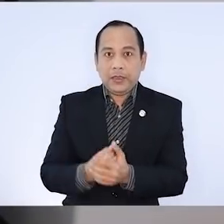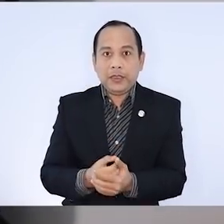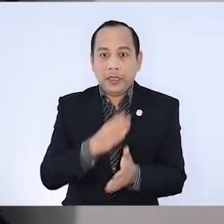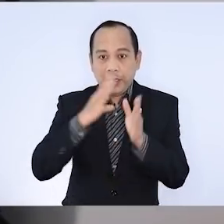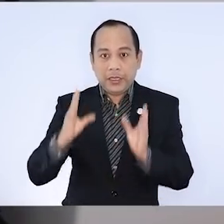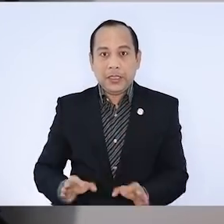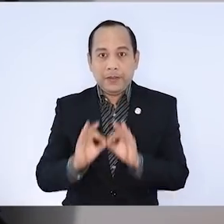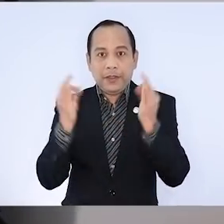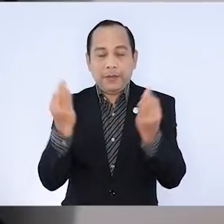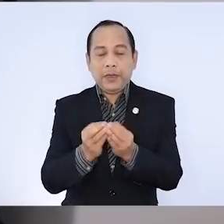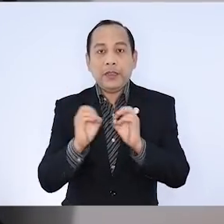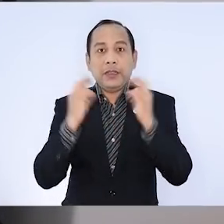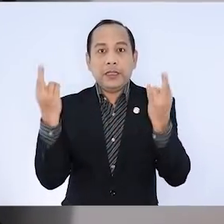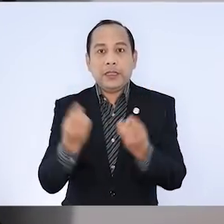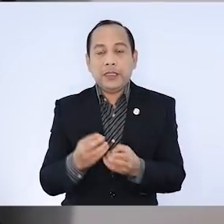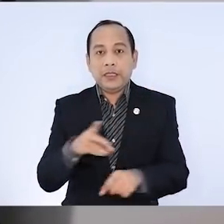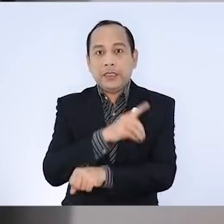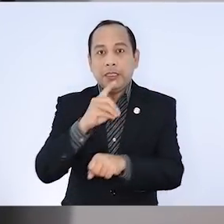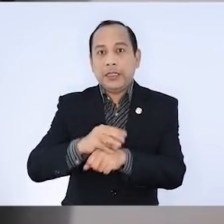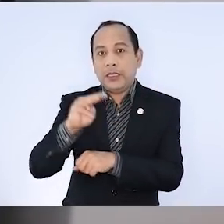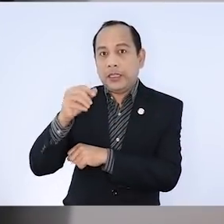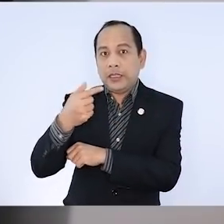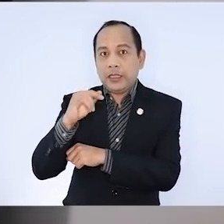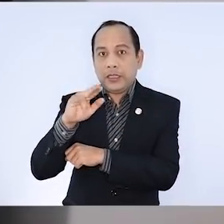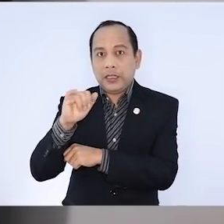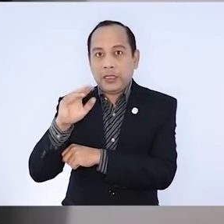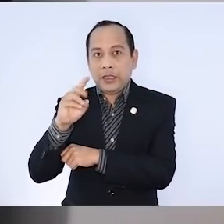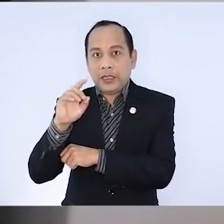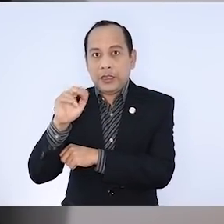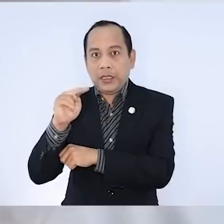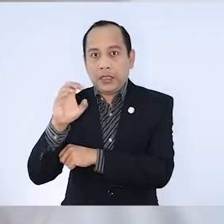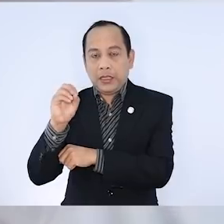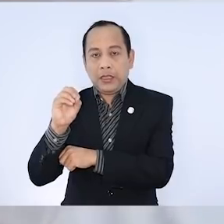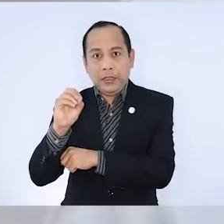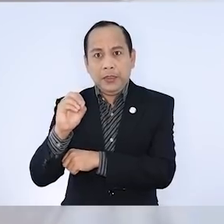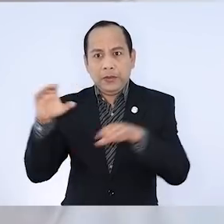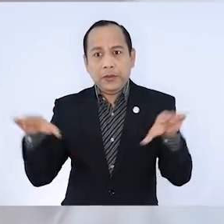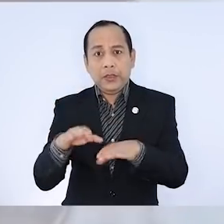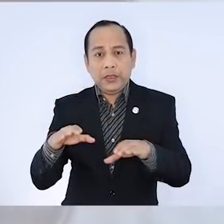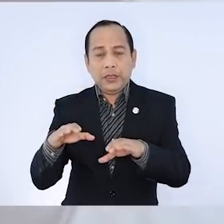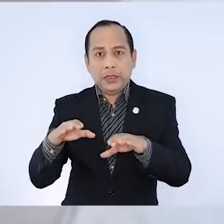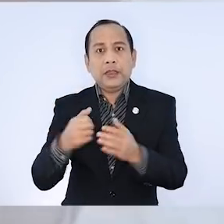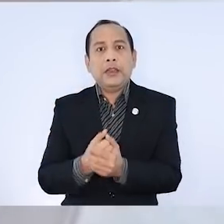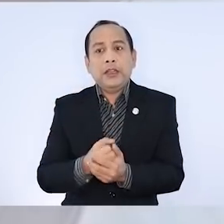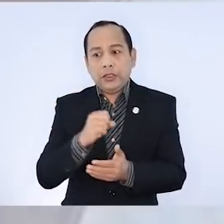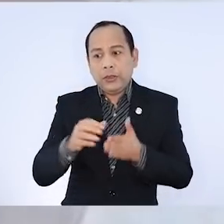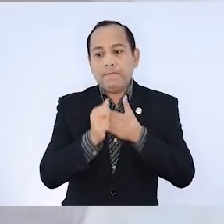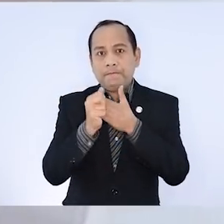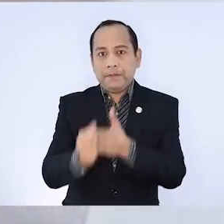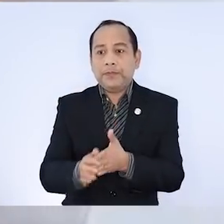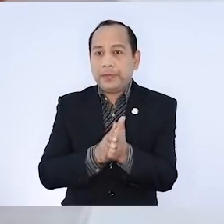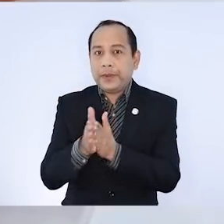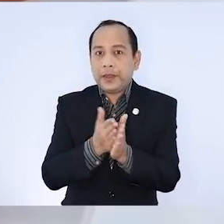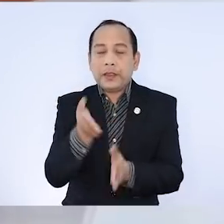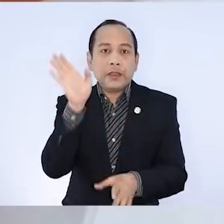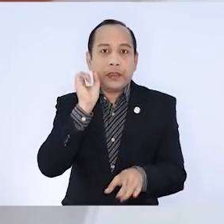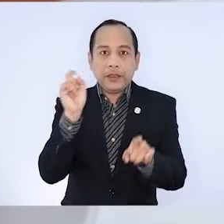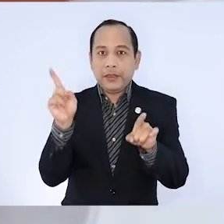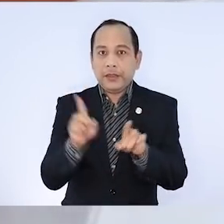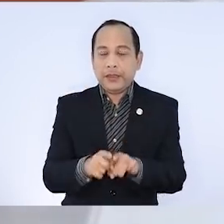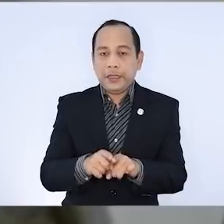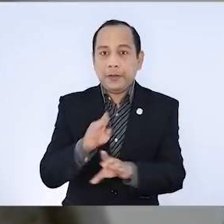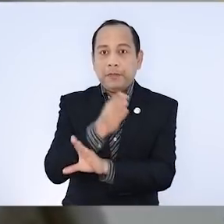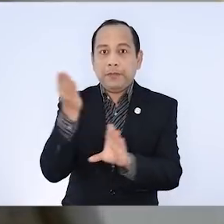ng pansabahayan sa distrito ng Maguindanao sa pagsasagawa ng mga aktibidad upang maakay sa kasiglahan ng mga kapatid